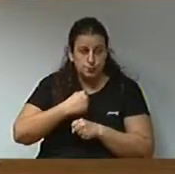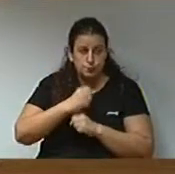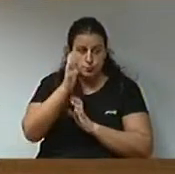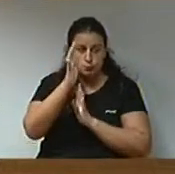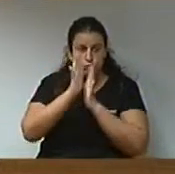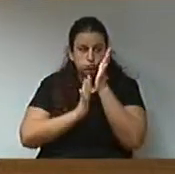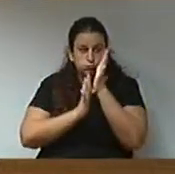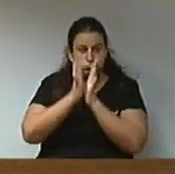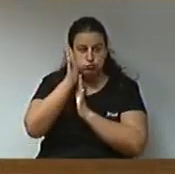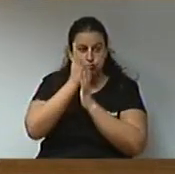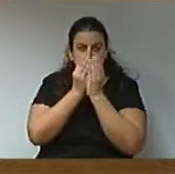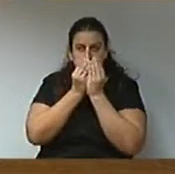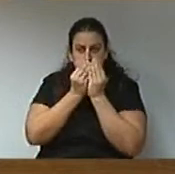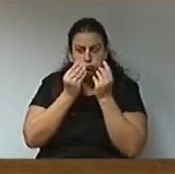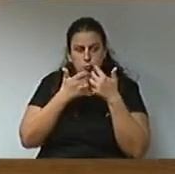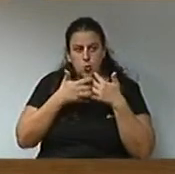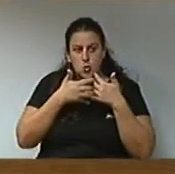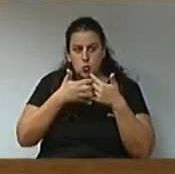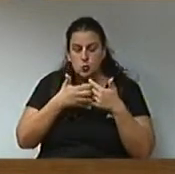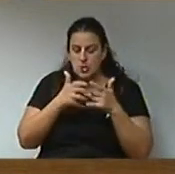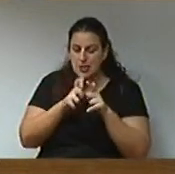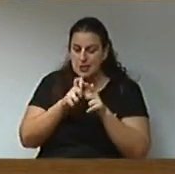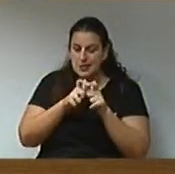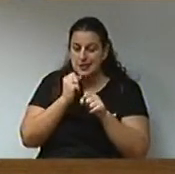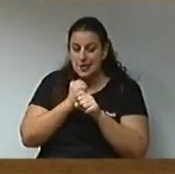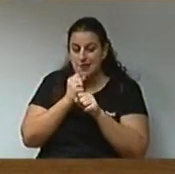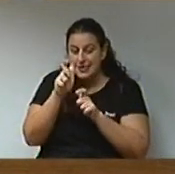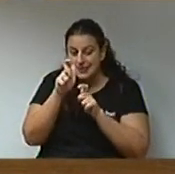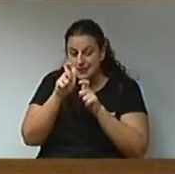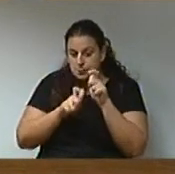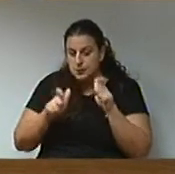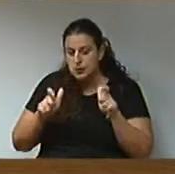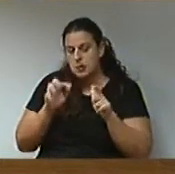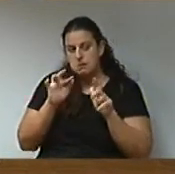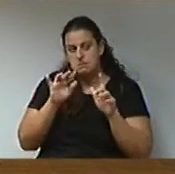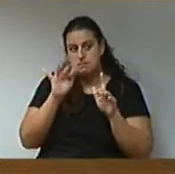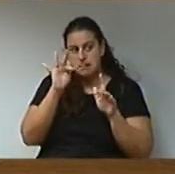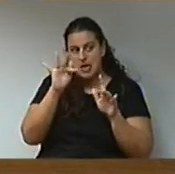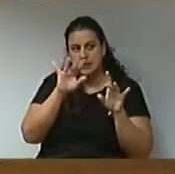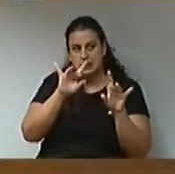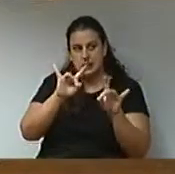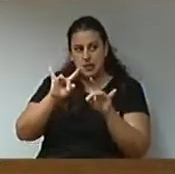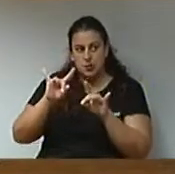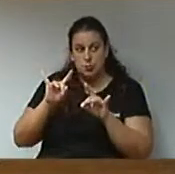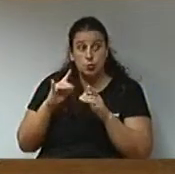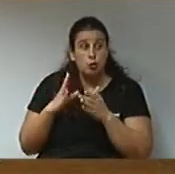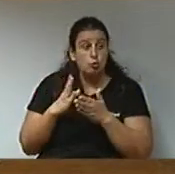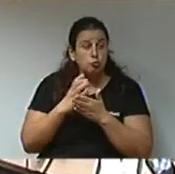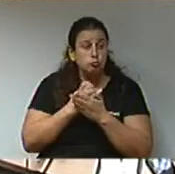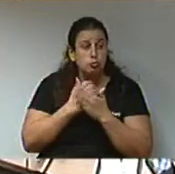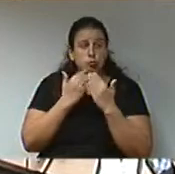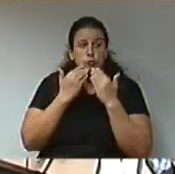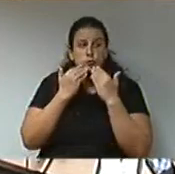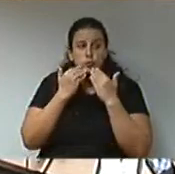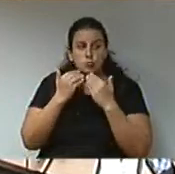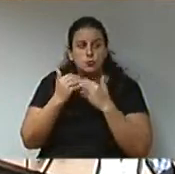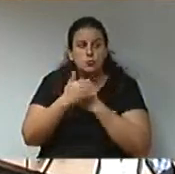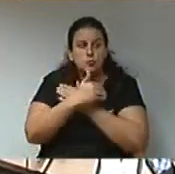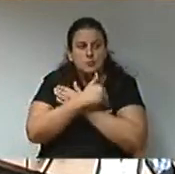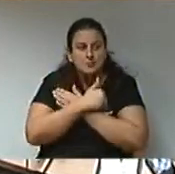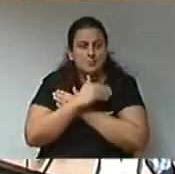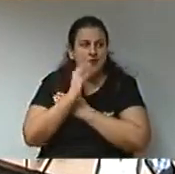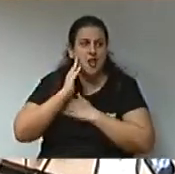i treballant per les persones i per el nostre territori. A tots volem donar-li un afectuós